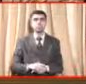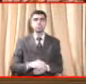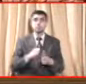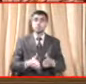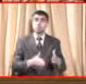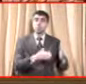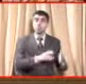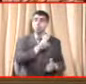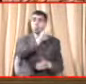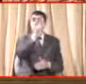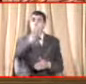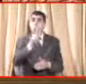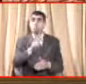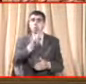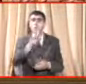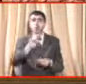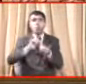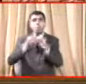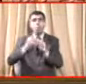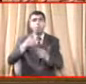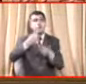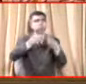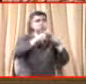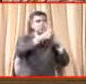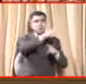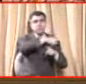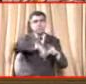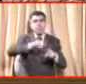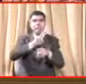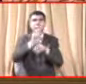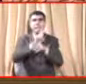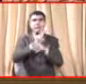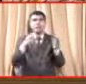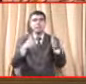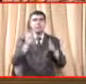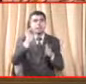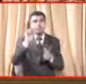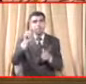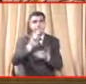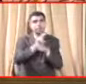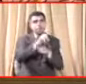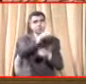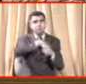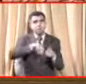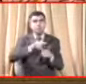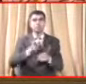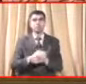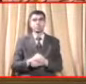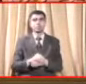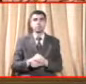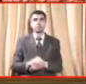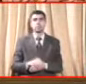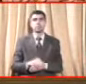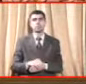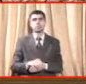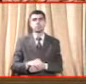معالجه فوضى استغلال المأذونيات بقطاع التاكسيات صنف 2 للسيدات والساده النواب المحترمين من فريق التجمع الوطني للاحرار. تفضل السيد نائب.